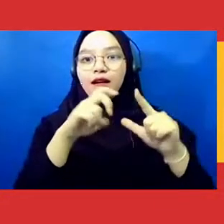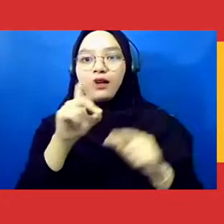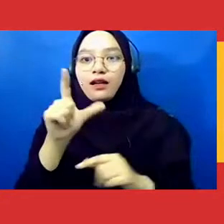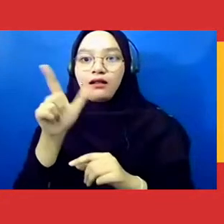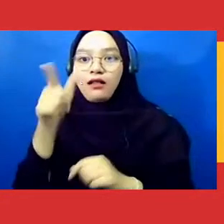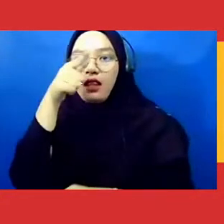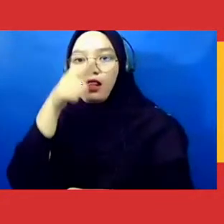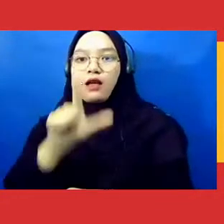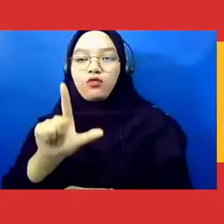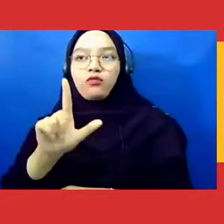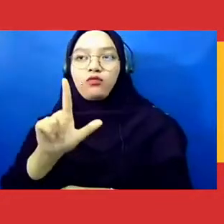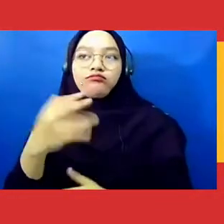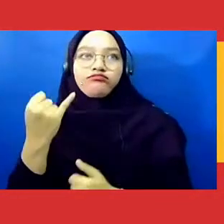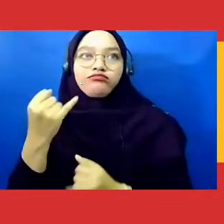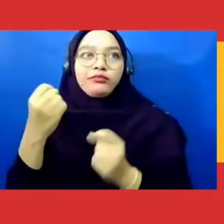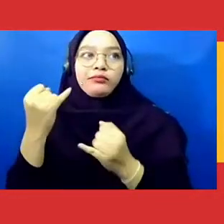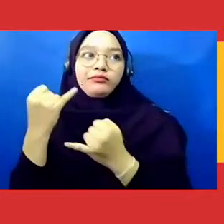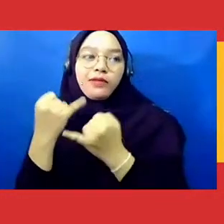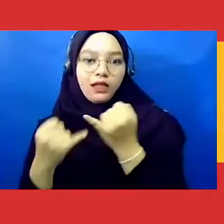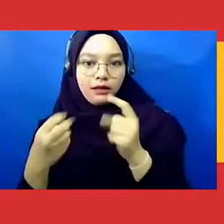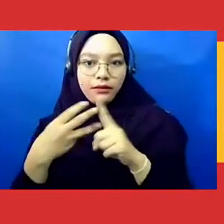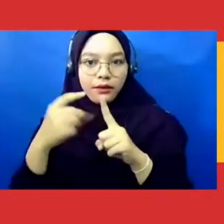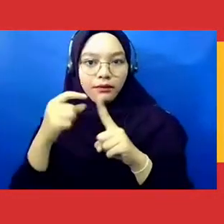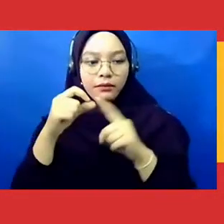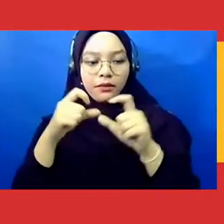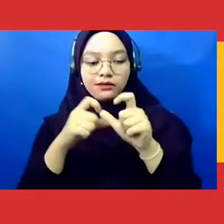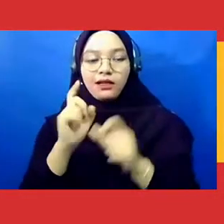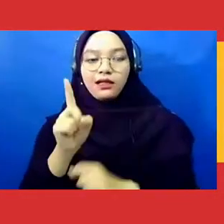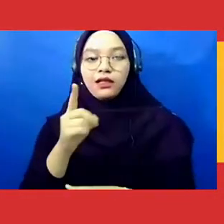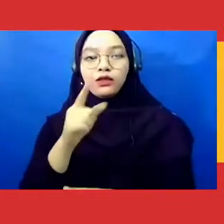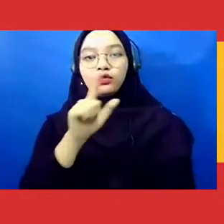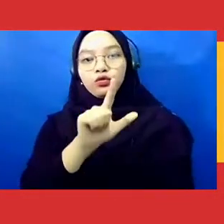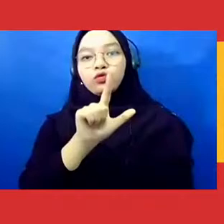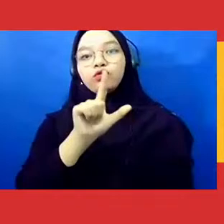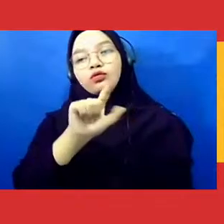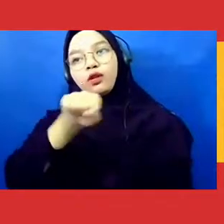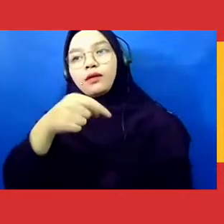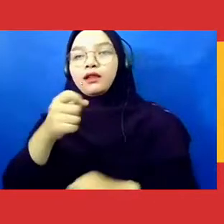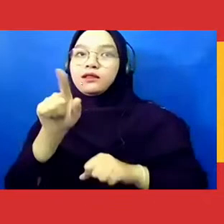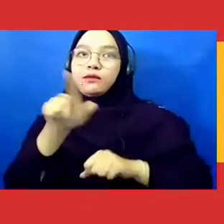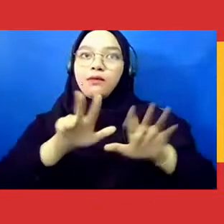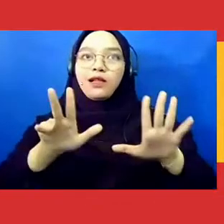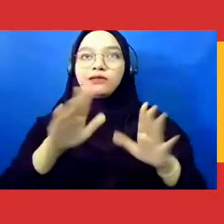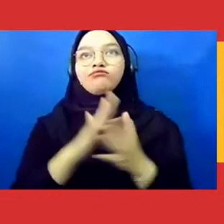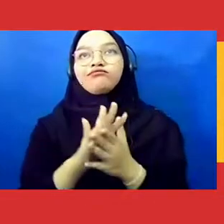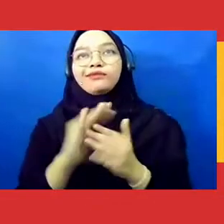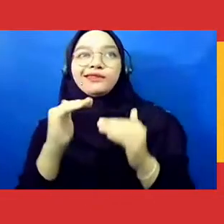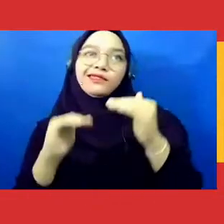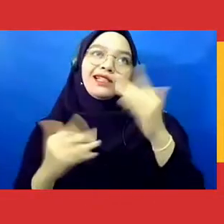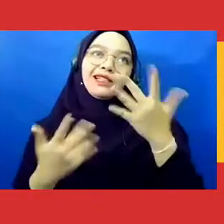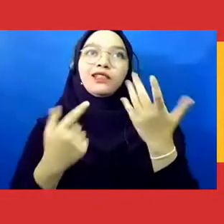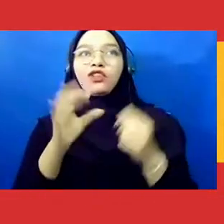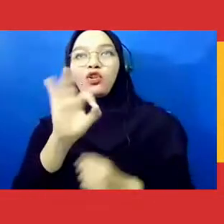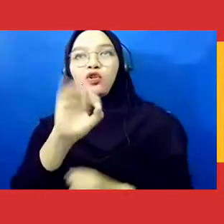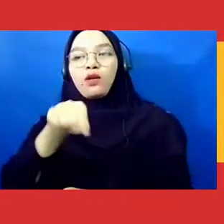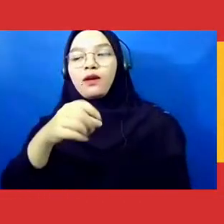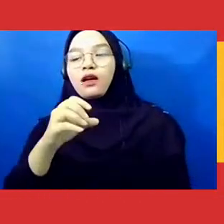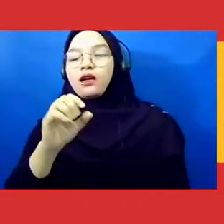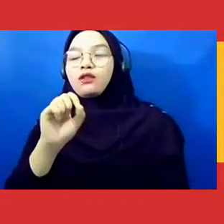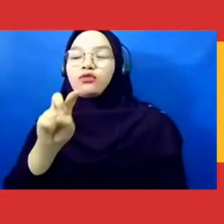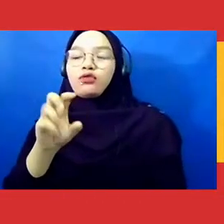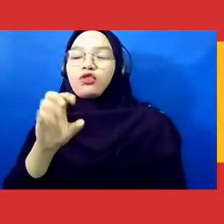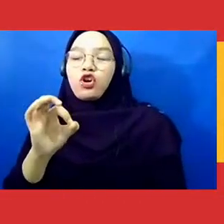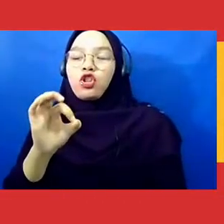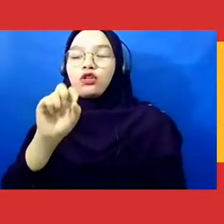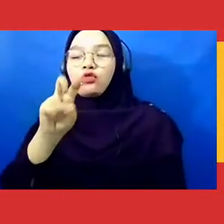terakhir tercatat 7,19 hanya 0,025 dari Bandar Lampung dan juga